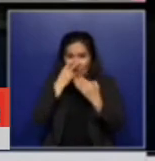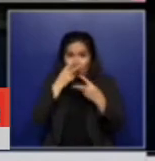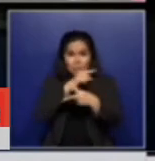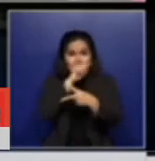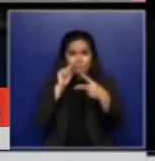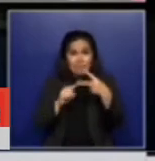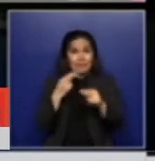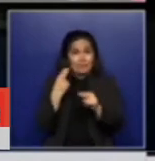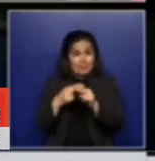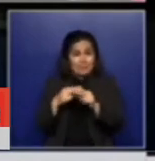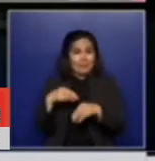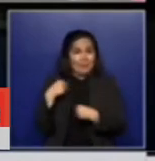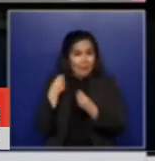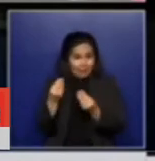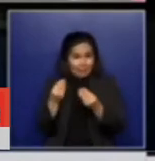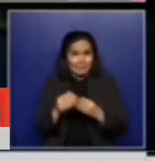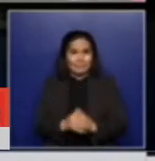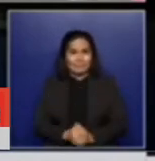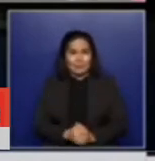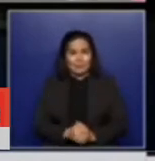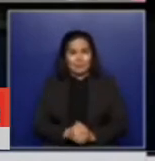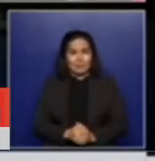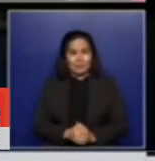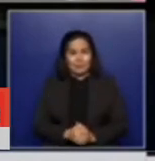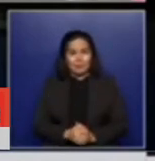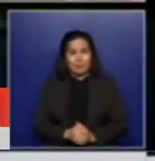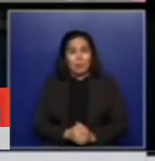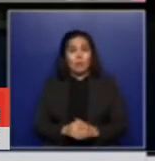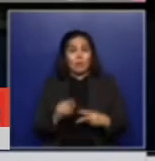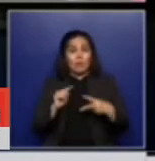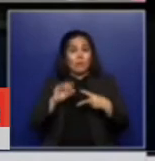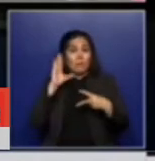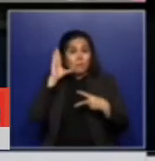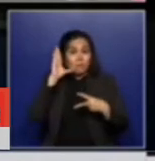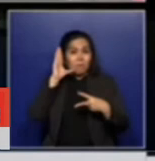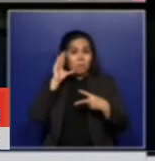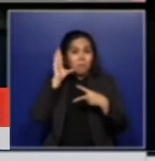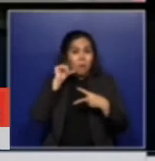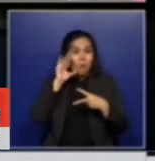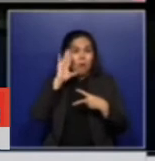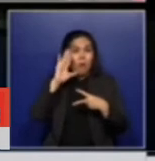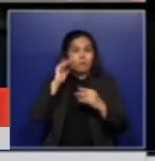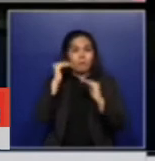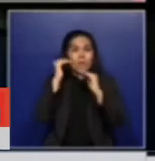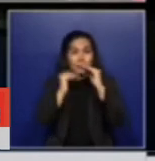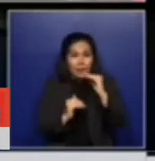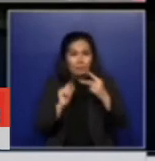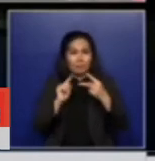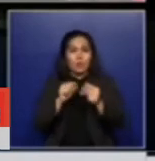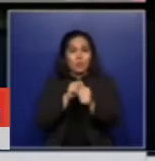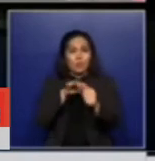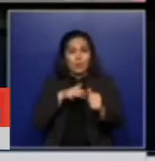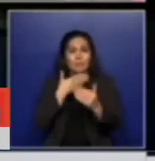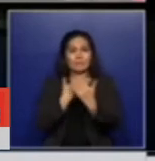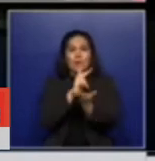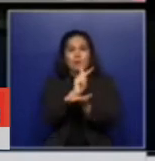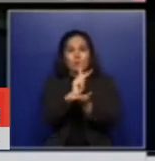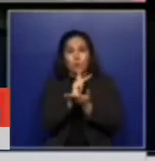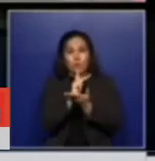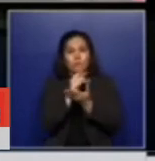ฉายานี้แน่นอนบิดาแห่งความเหลื่อมล้ำและผู้นำแห่งการก่อนหนี้ครับเพิ่มมาอีกตำแหน่งหนึ่